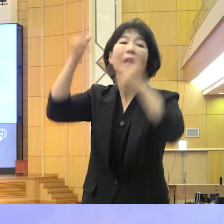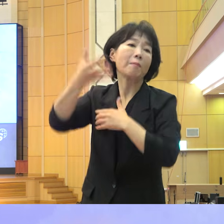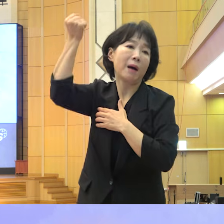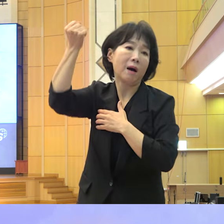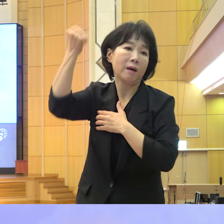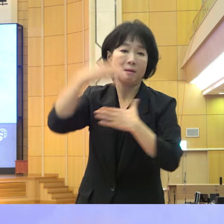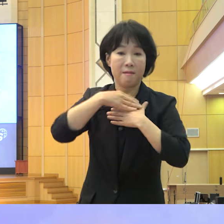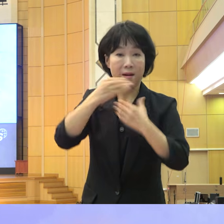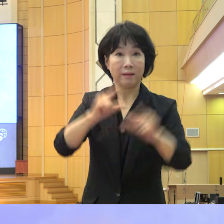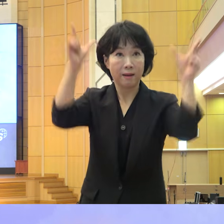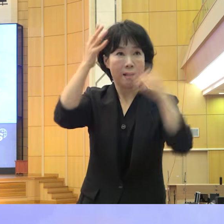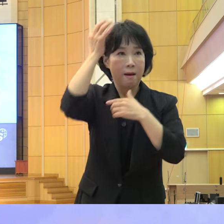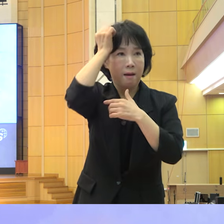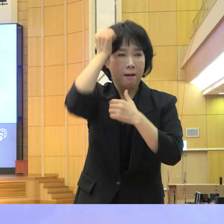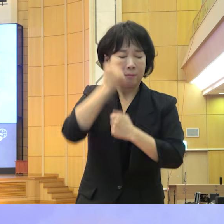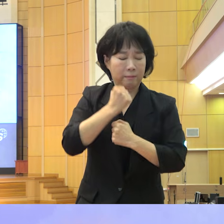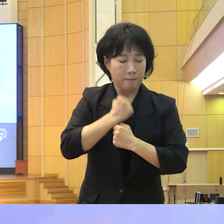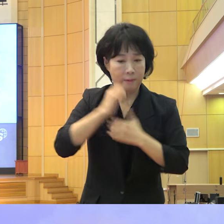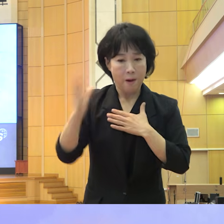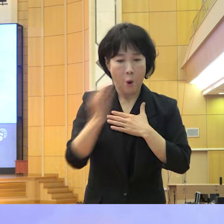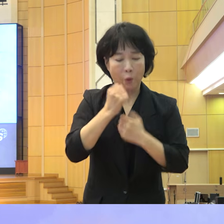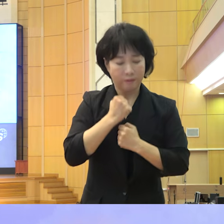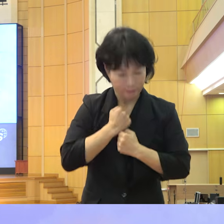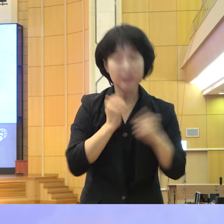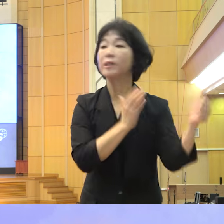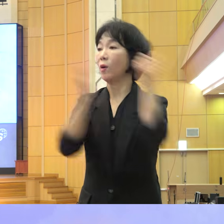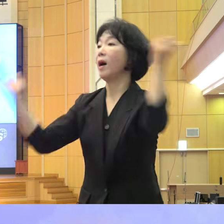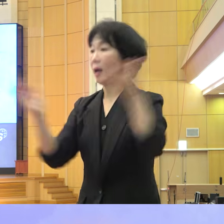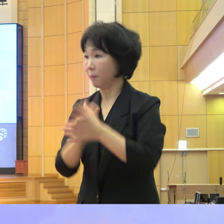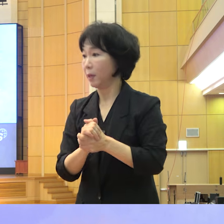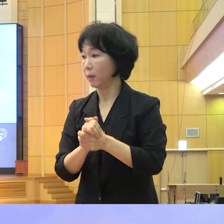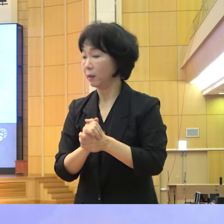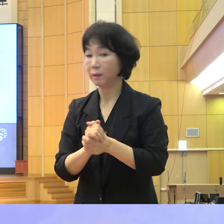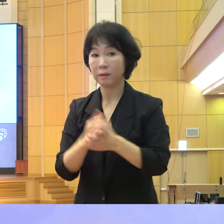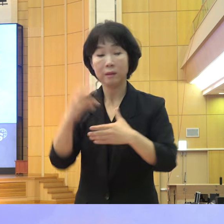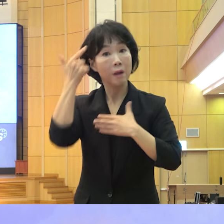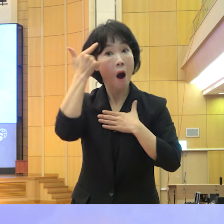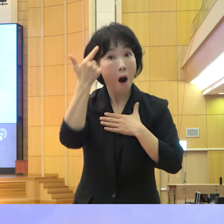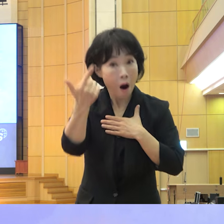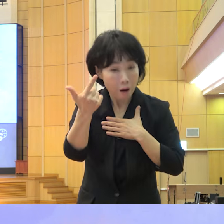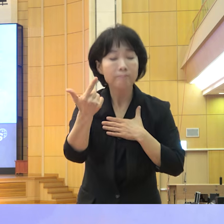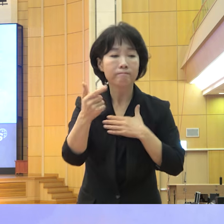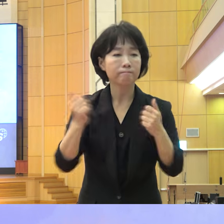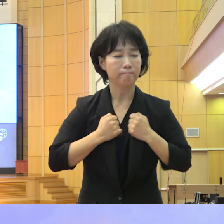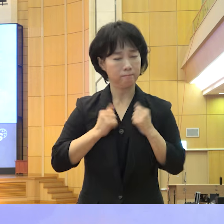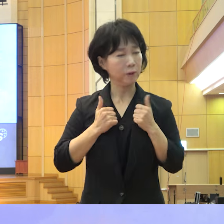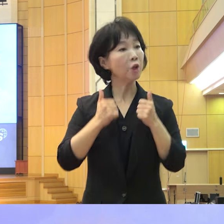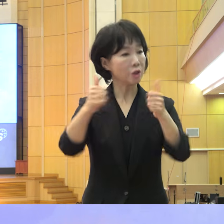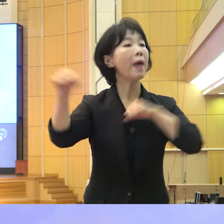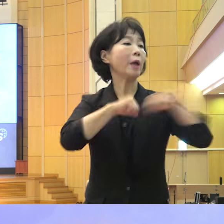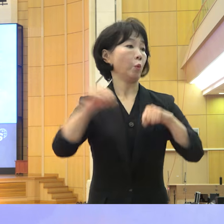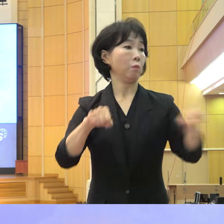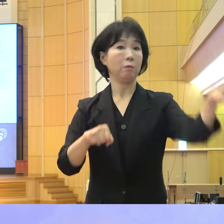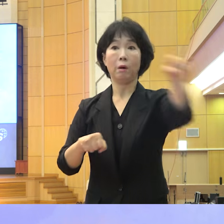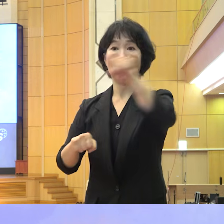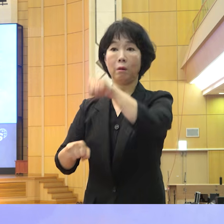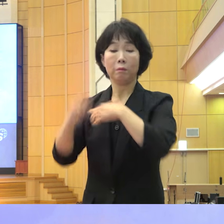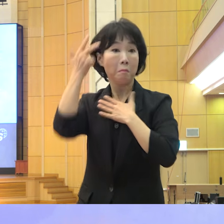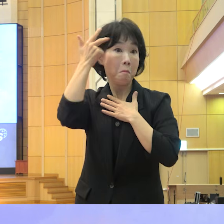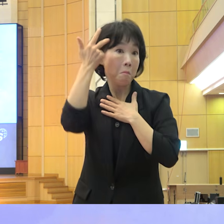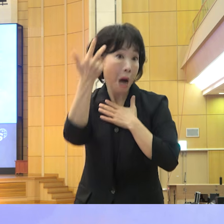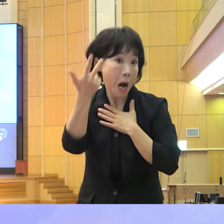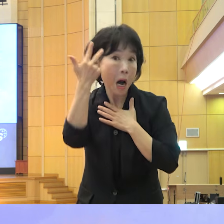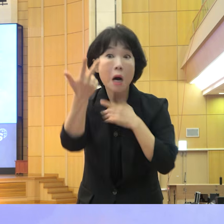안식일을 지켜서 거룩히 하라고 하는 것입니다. 그래서 엿새 동안은 무엇을 하든지 열심히 하고,